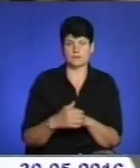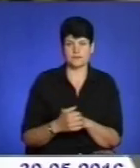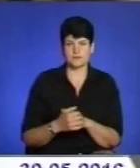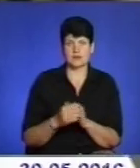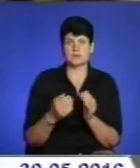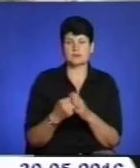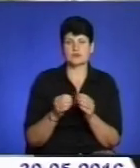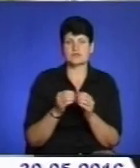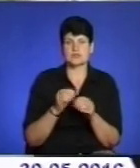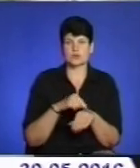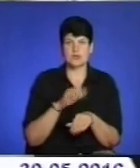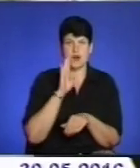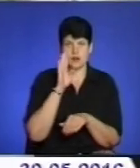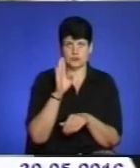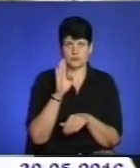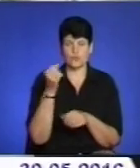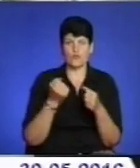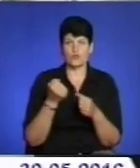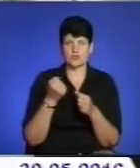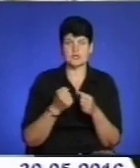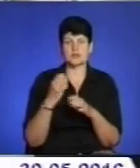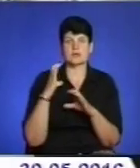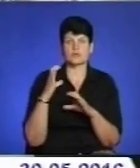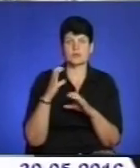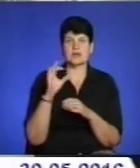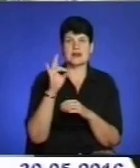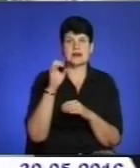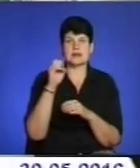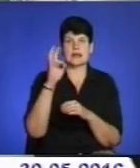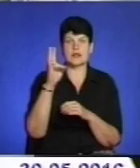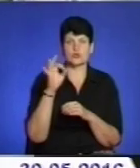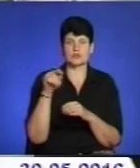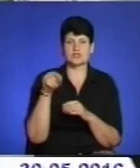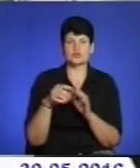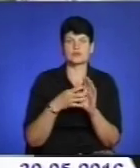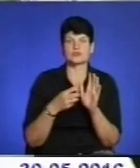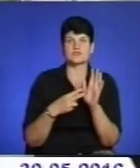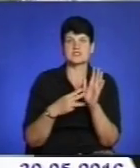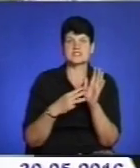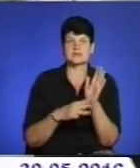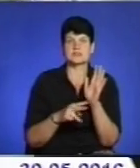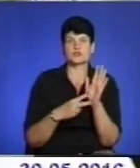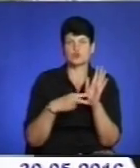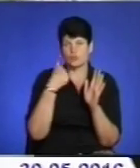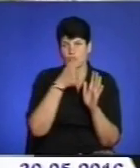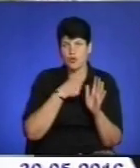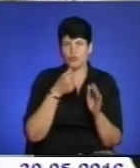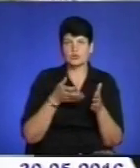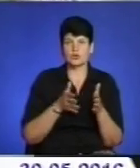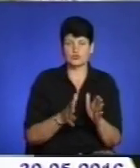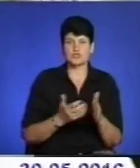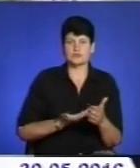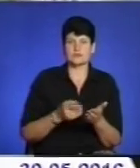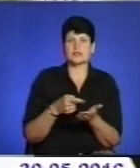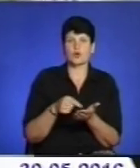Близько 10-ї години ранку водій автомобіля Renault Traffic 1987 року народження, жителька міста Тернополя, керуючи в